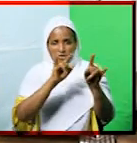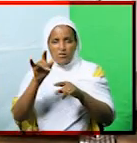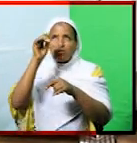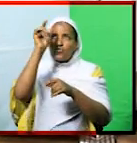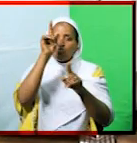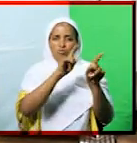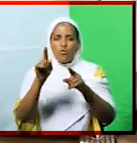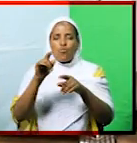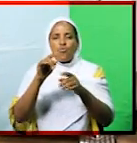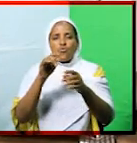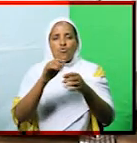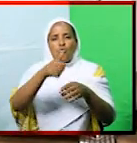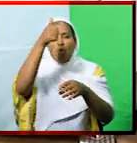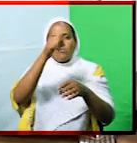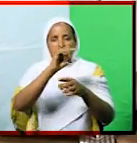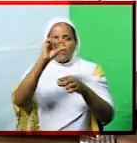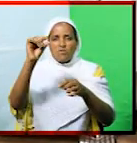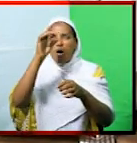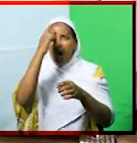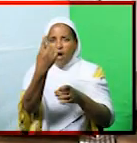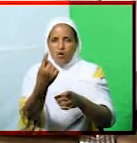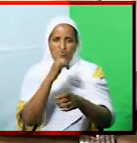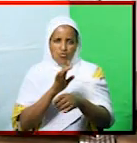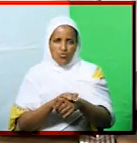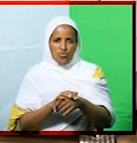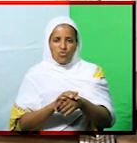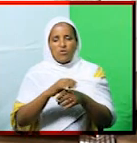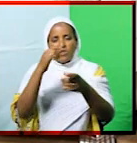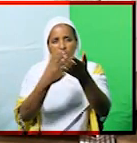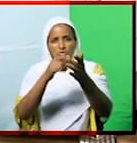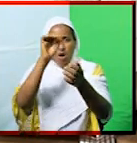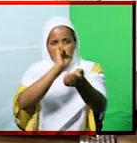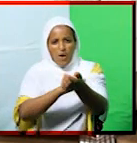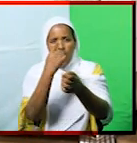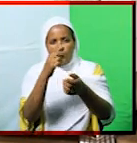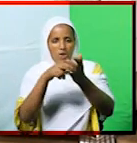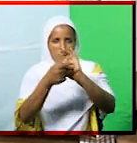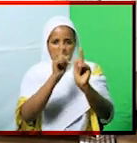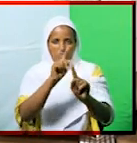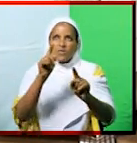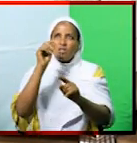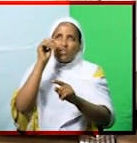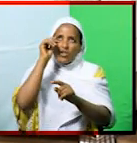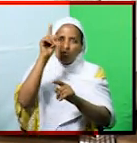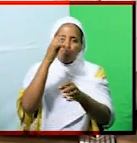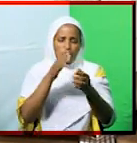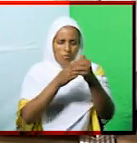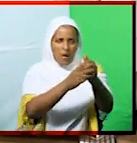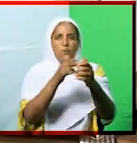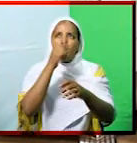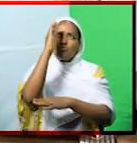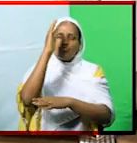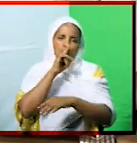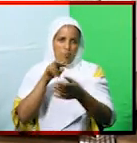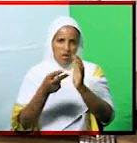አርዕስተ አበው ምን ማለት ነው? ስለዚህ ኢየሱስ ክርስቶስ በአበው ዘንድ በአርዕስተ አበው ዘንድ እሱም ደግሞ ርዕሰ አበው ነው